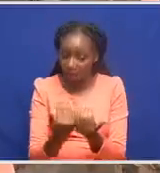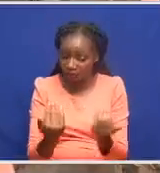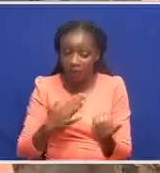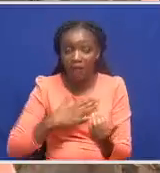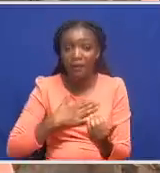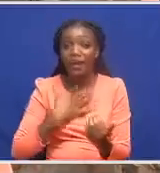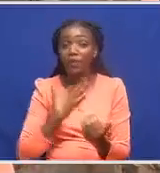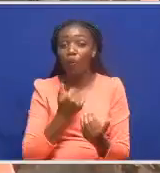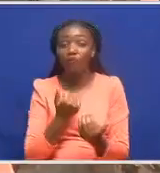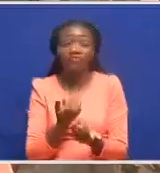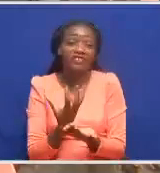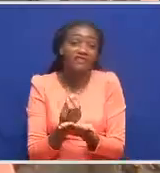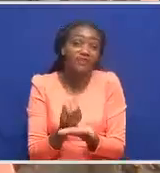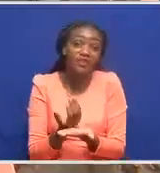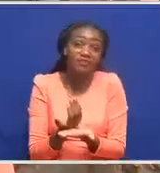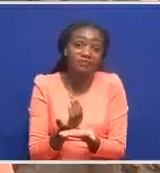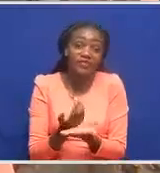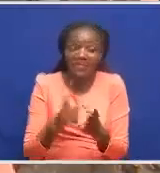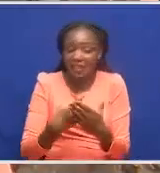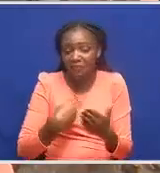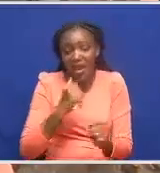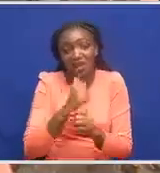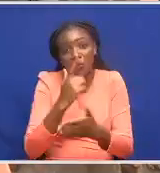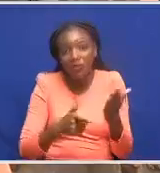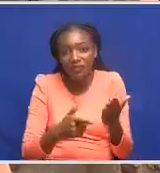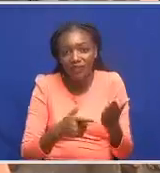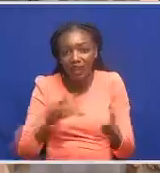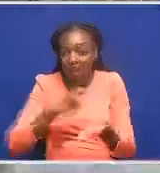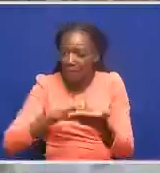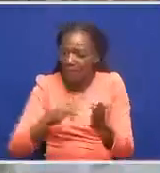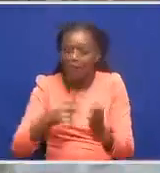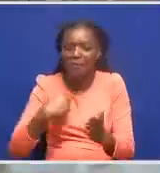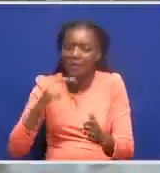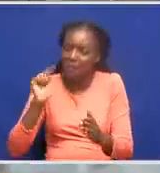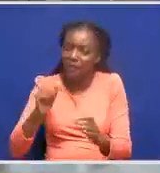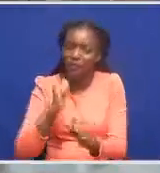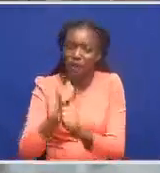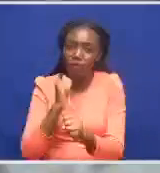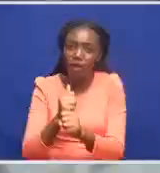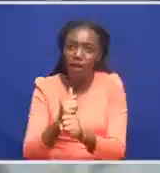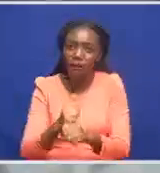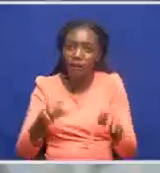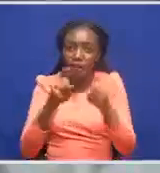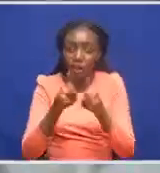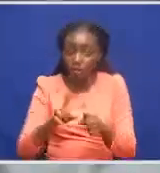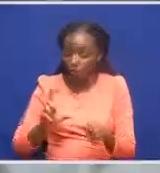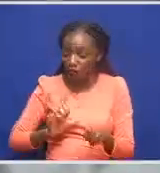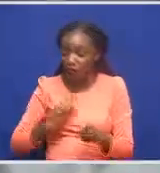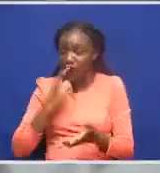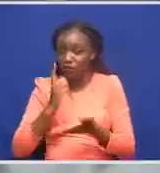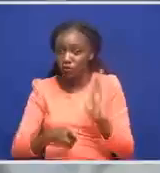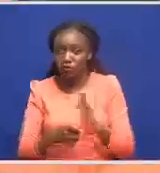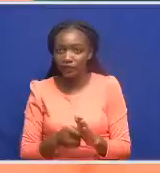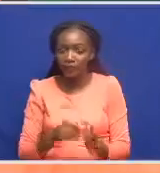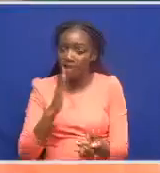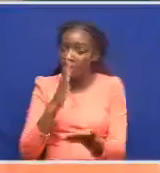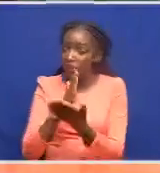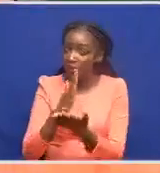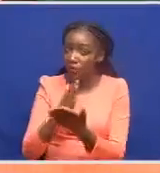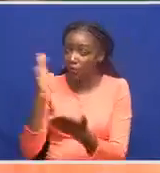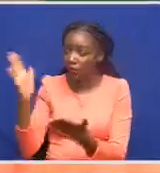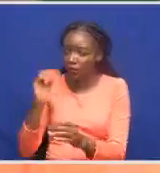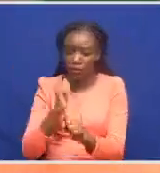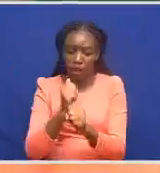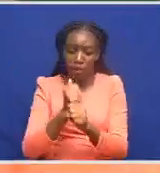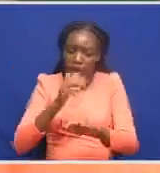lazima ahitaji chakula. Utafanya aje? Si lazima ungangane. Anasema japokuwa kazi hii inampatia riziki yake ya kila